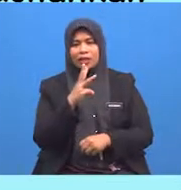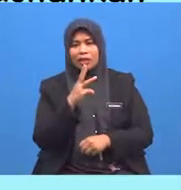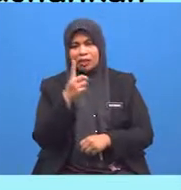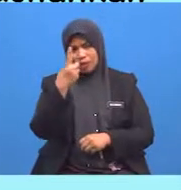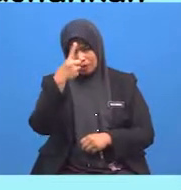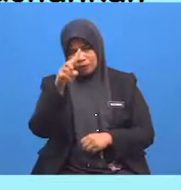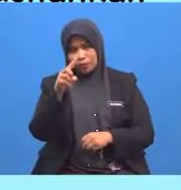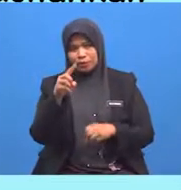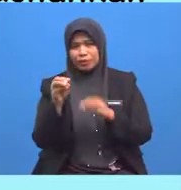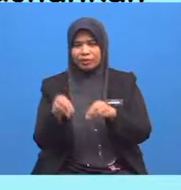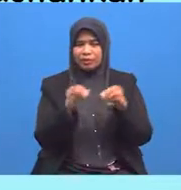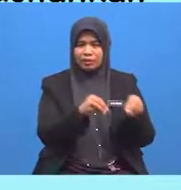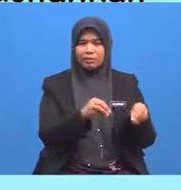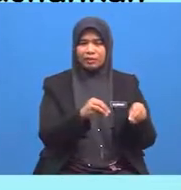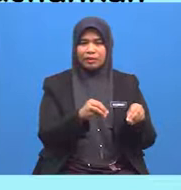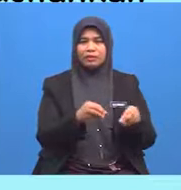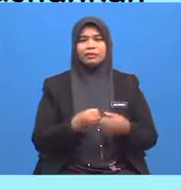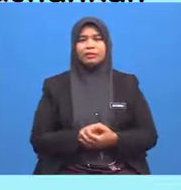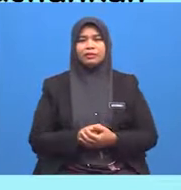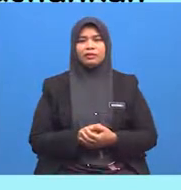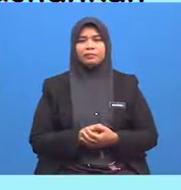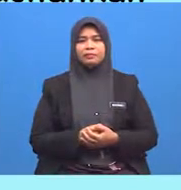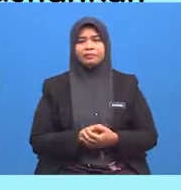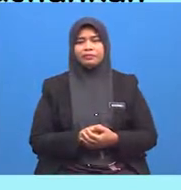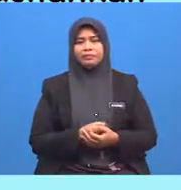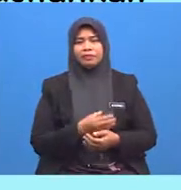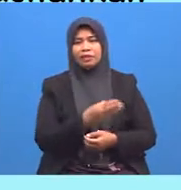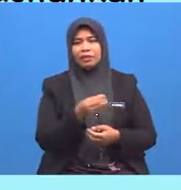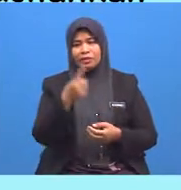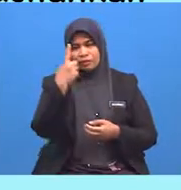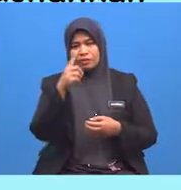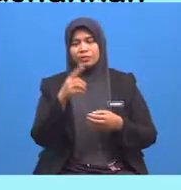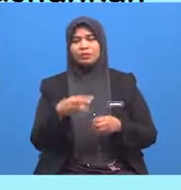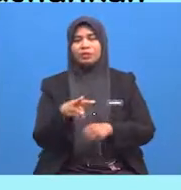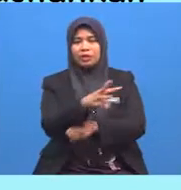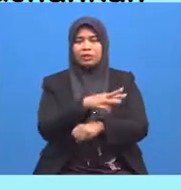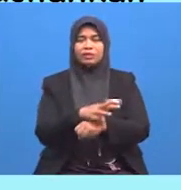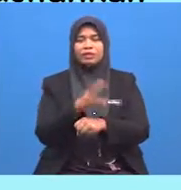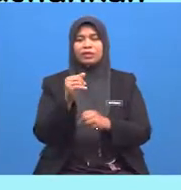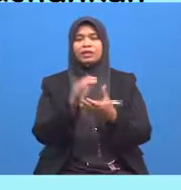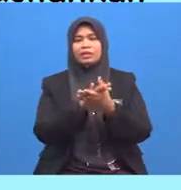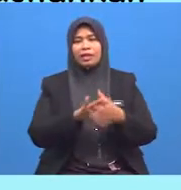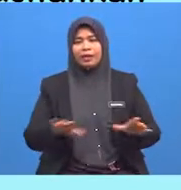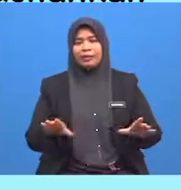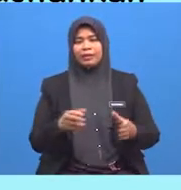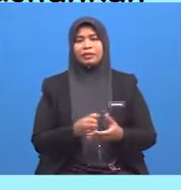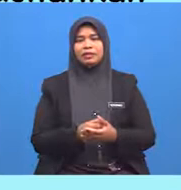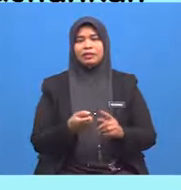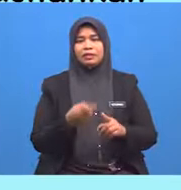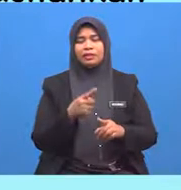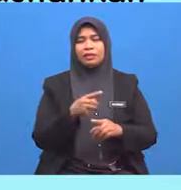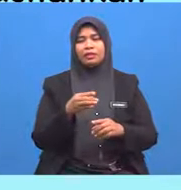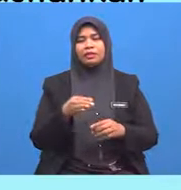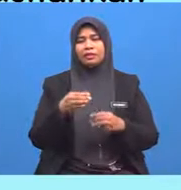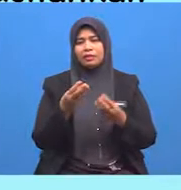tenagan untuk kawasan selamat dari angin padang pasir yaitu angin yang musnah rumah tanaman dan ternak